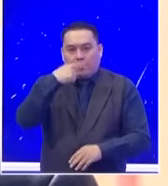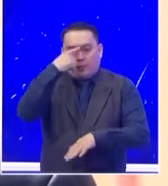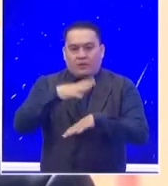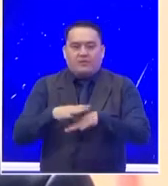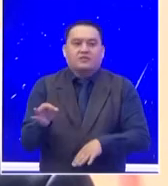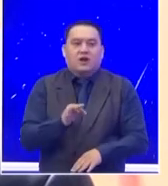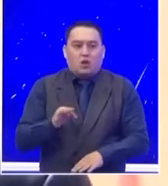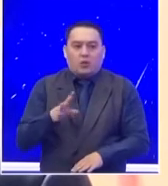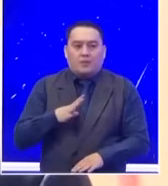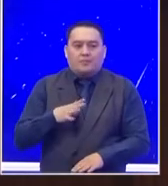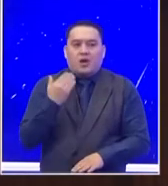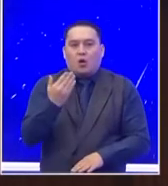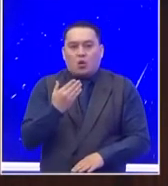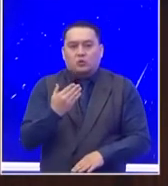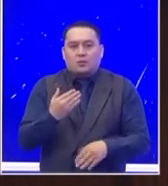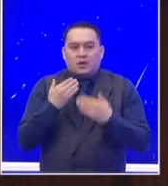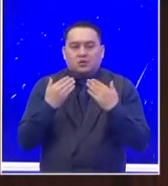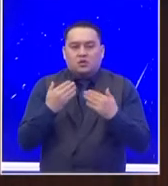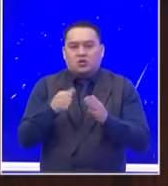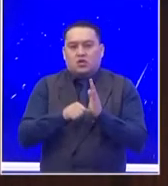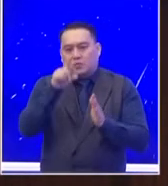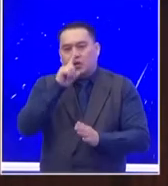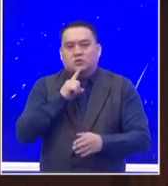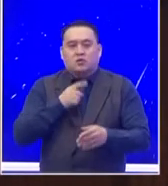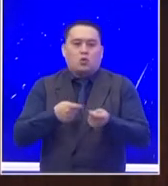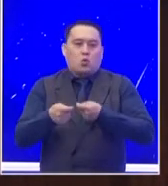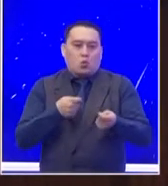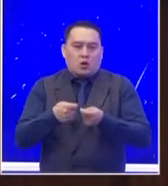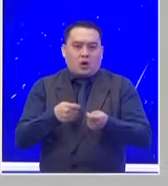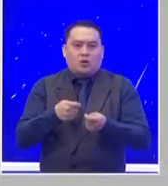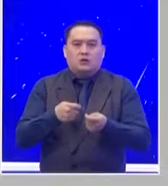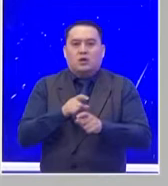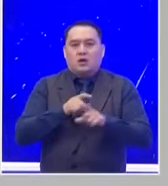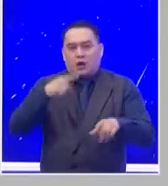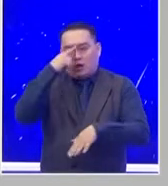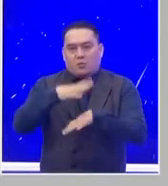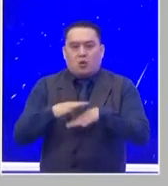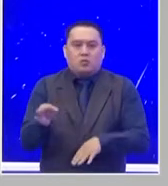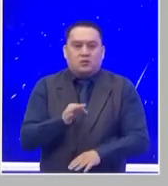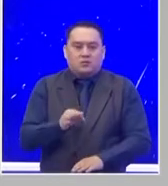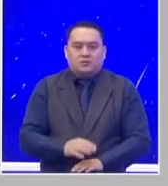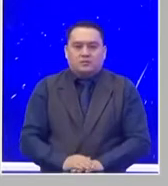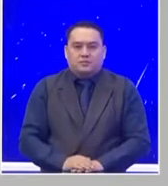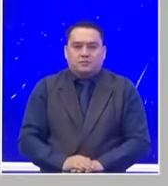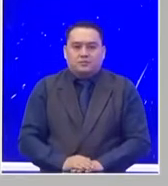акимом Панфиловского района. Последние полгода занимал пост руководителя аппарата акима Алматинской